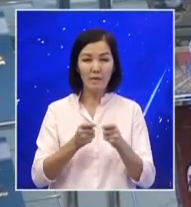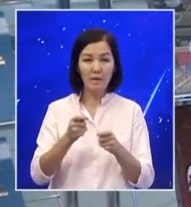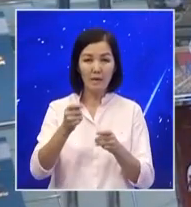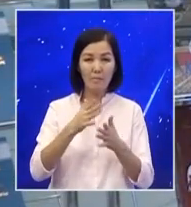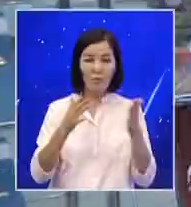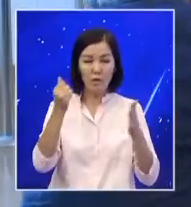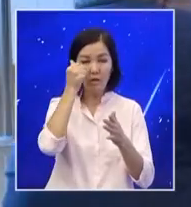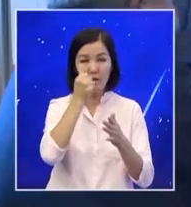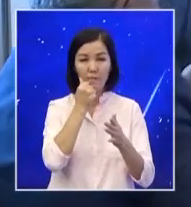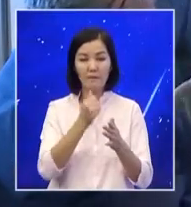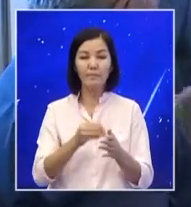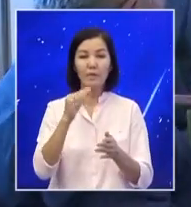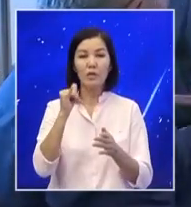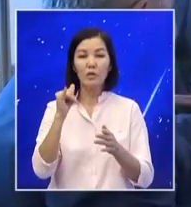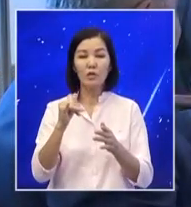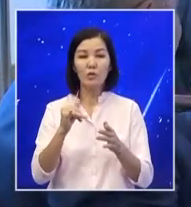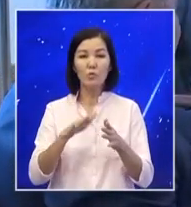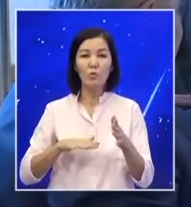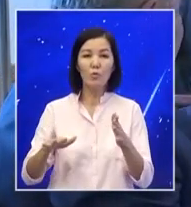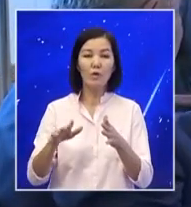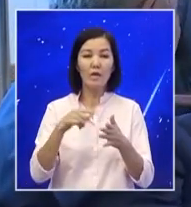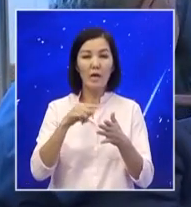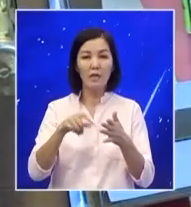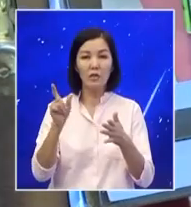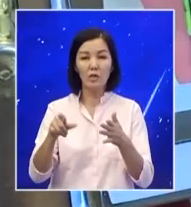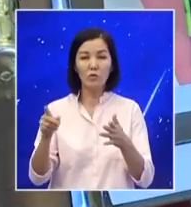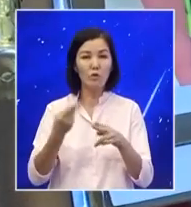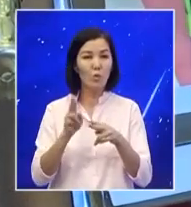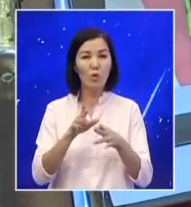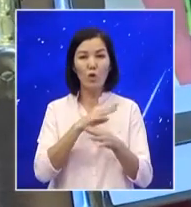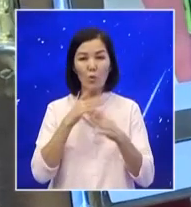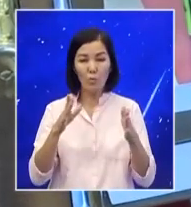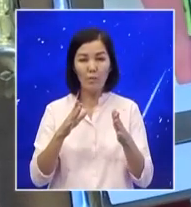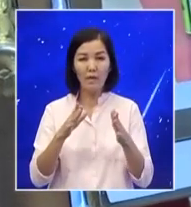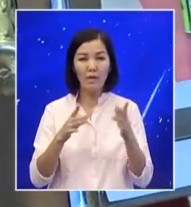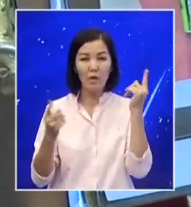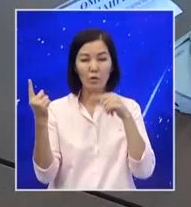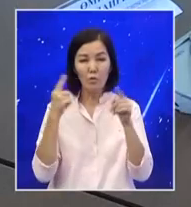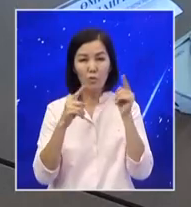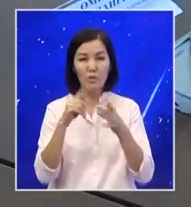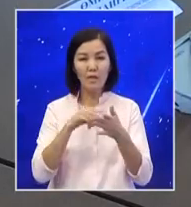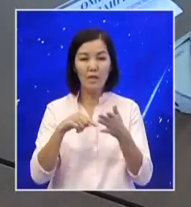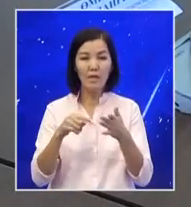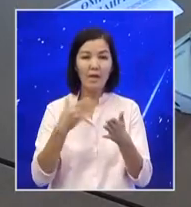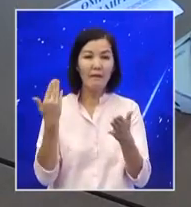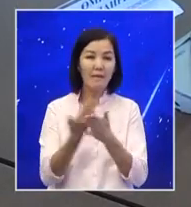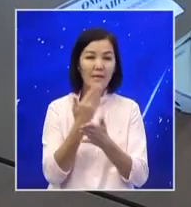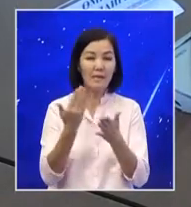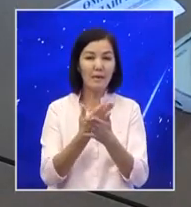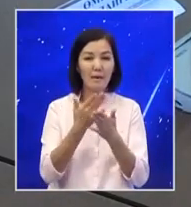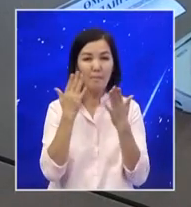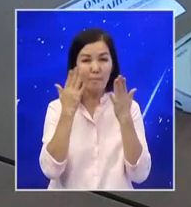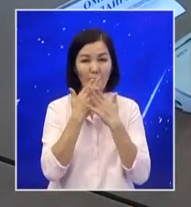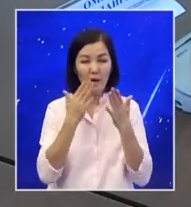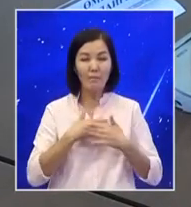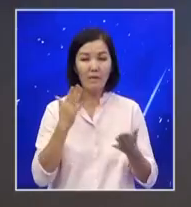ризашылығымды білдіремін. Жетісу өңірі ақын жазушыларға бай өлкі. Олар жазған туындыларда тарих, ертегі махаббатта бар. Ең бастысы